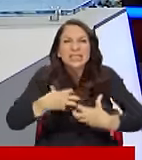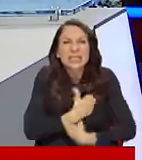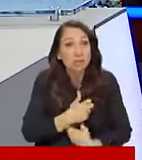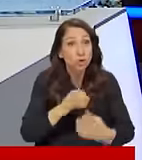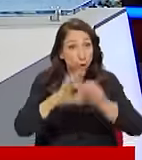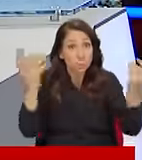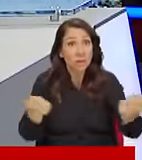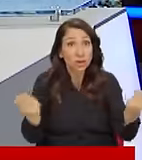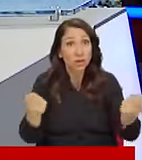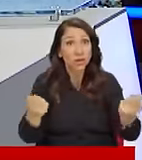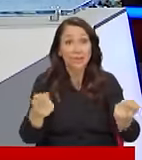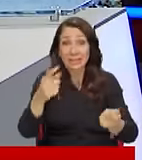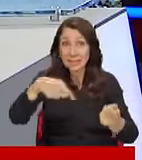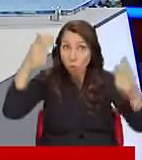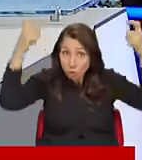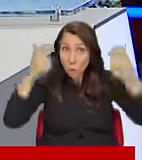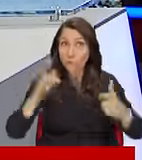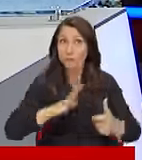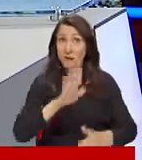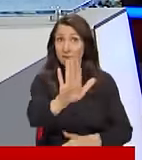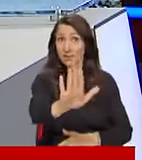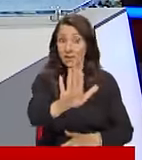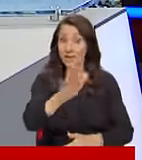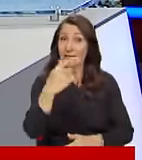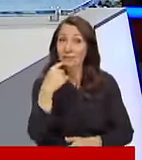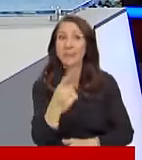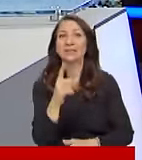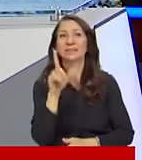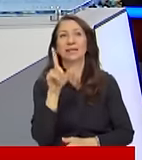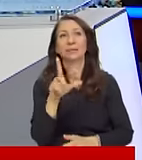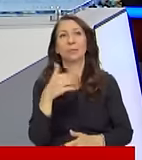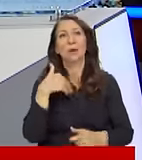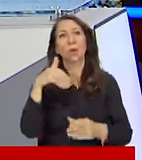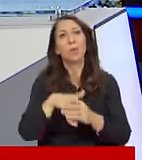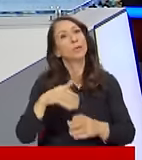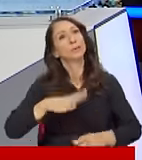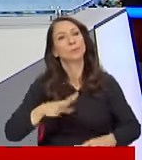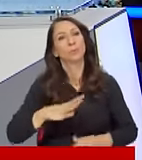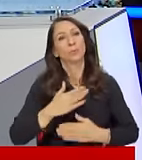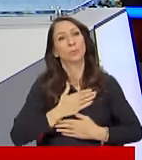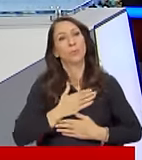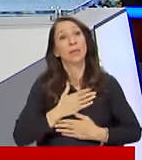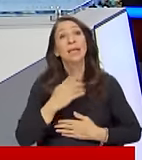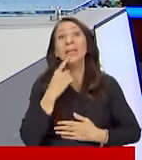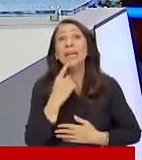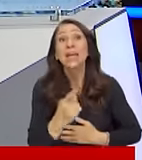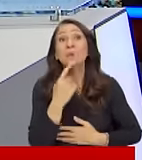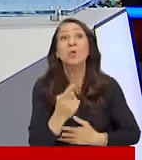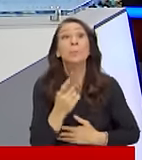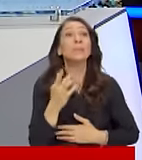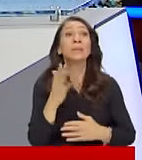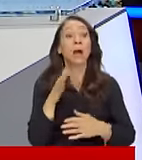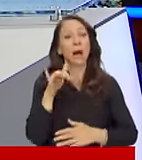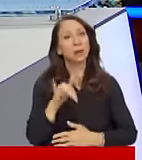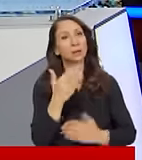çözmeye gayret edin. Sizin sorumluluklarınız var diyerek ben oylarına talibim. Bakın diyerek diyorum. Niye biliyor musunuz?